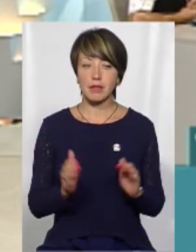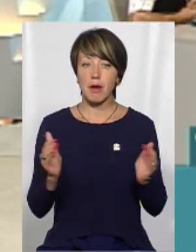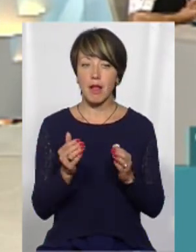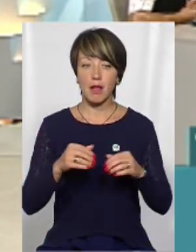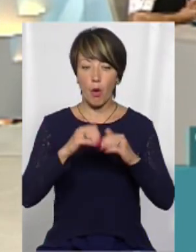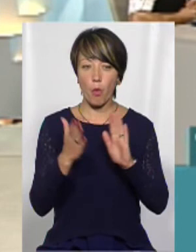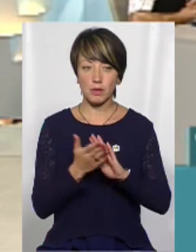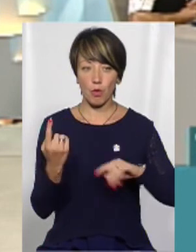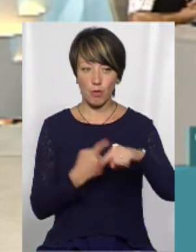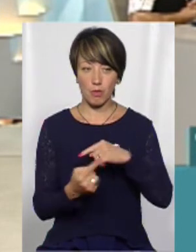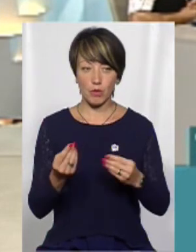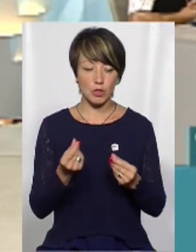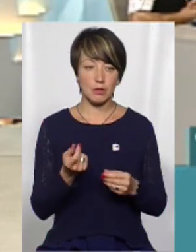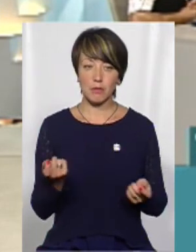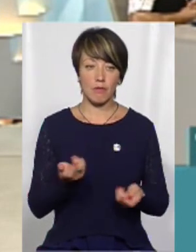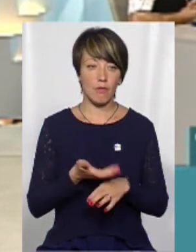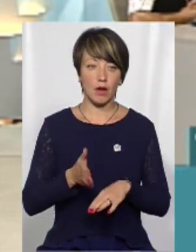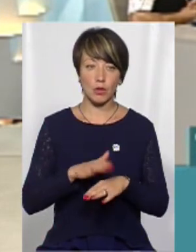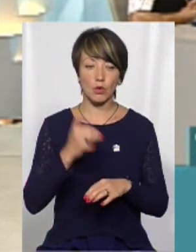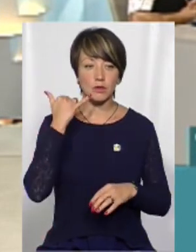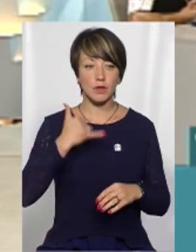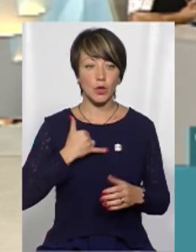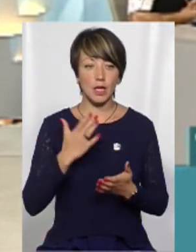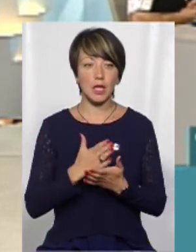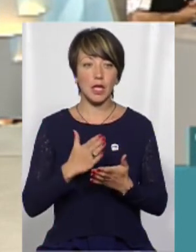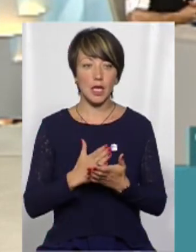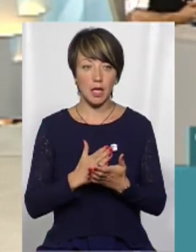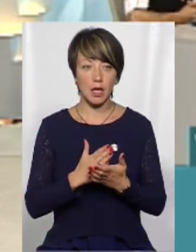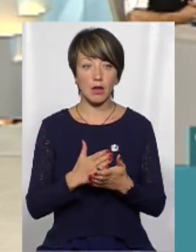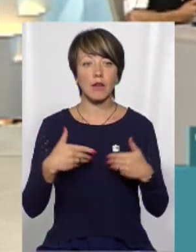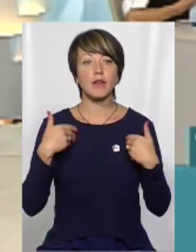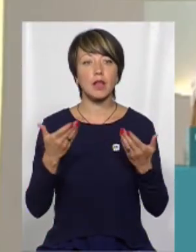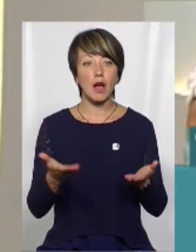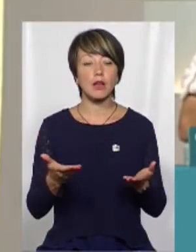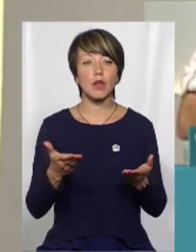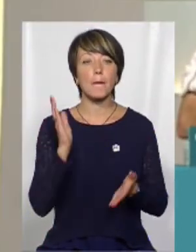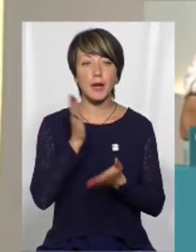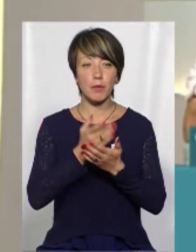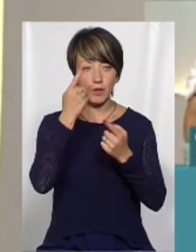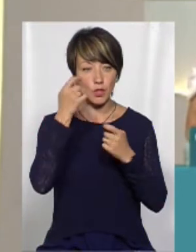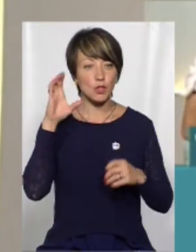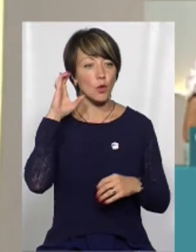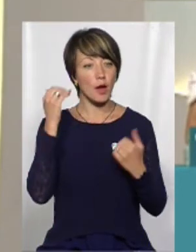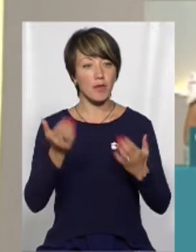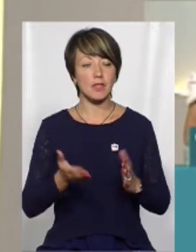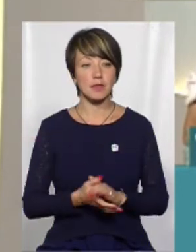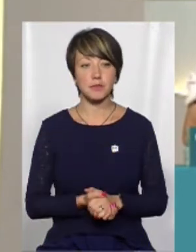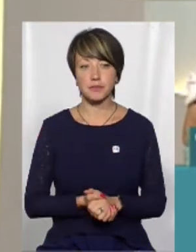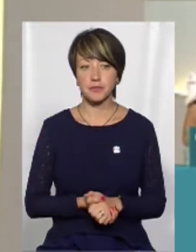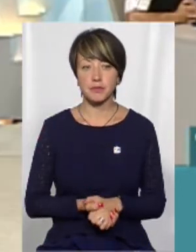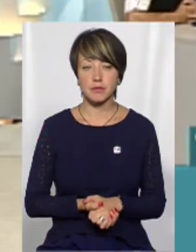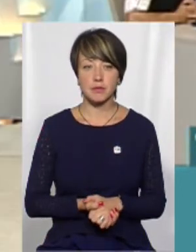обсягом це буде важко. У нас є дзвінок у студії. Вітаю, ви в прямому ефірі, ми вас слухаємо.